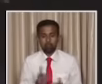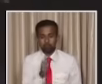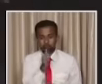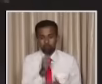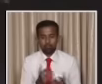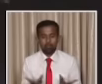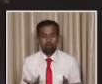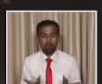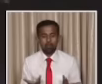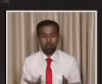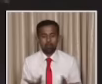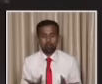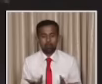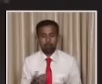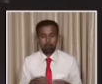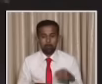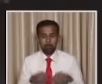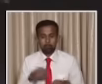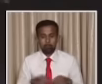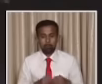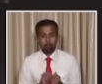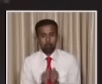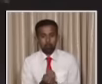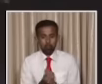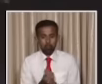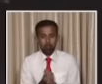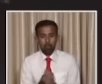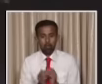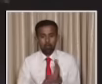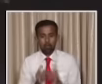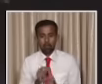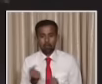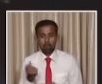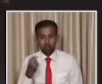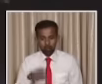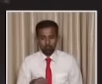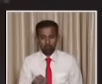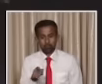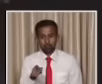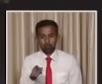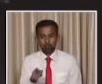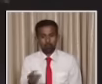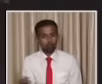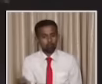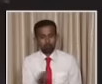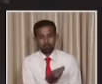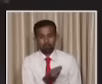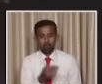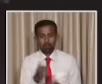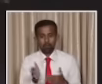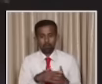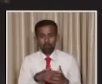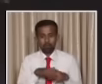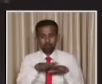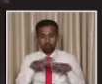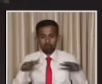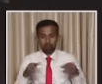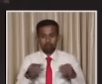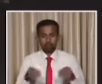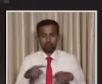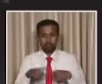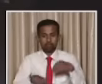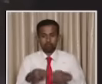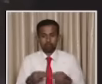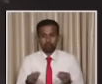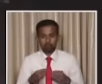ටිකක් නැහැ මේක දේශපාලනීකරණය කරලා කවුරු හරි ඇමතිවරයෙක් ඇවිල්ලා උඹලා මේ ටික අරගනින් කියලා ටකරම් කොල්ලට දිගක් දීලා ඡන්ද ටික